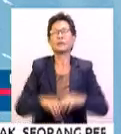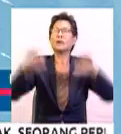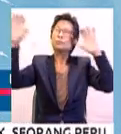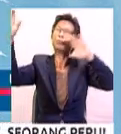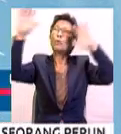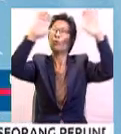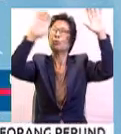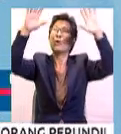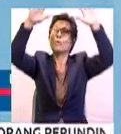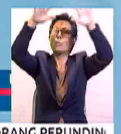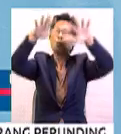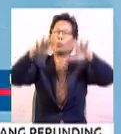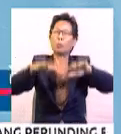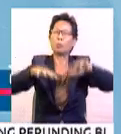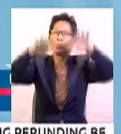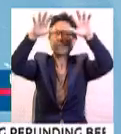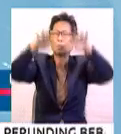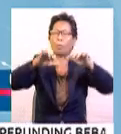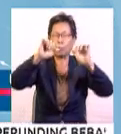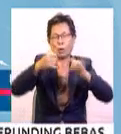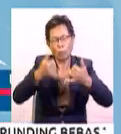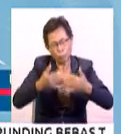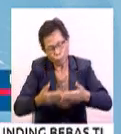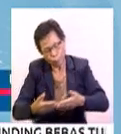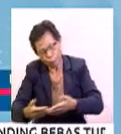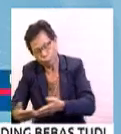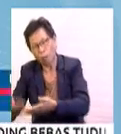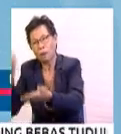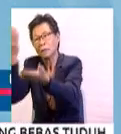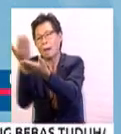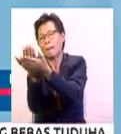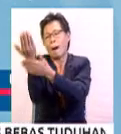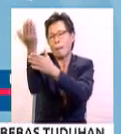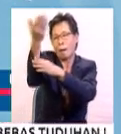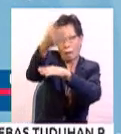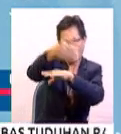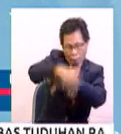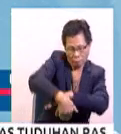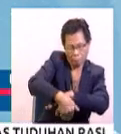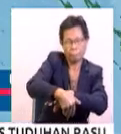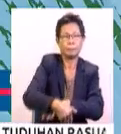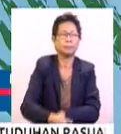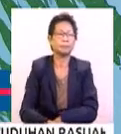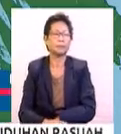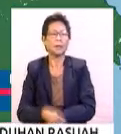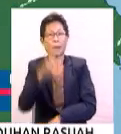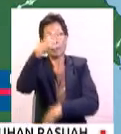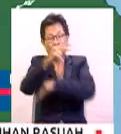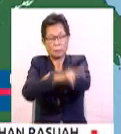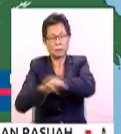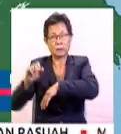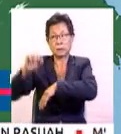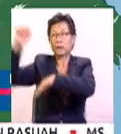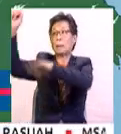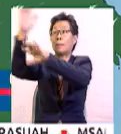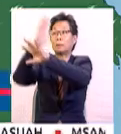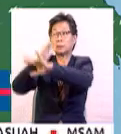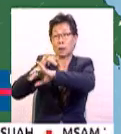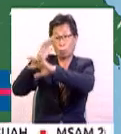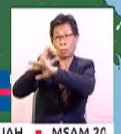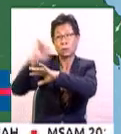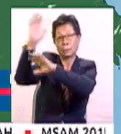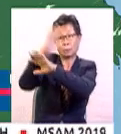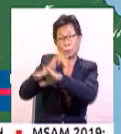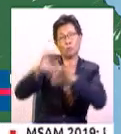cuaca yang lembap ini dijangkakan boleh berlarutan sehingga ke lewat malam nanti. Manakala bagi negeri Sabah dan juga Sarawak